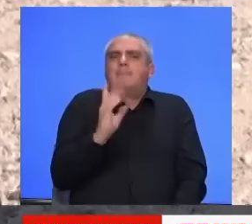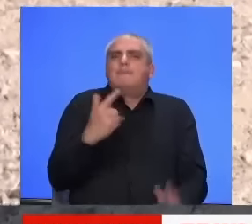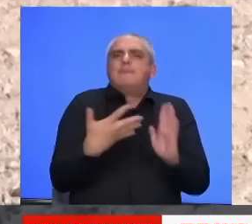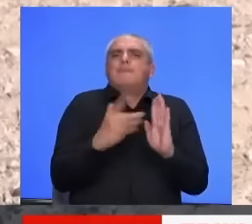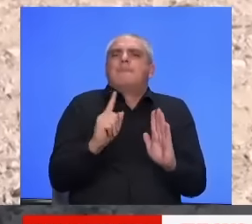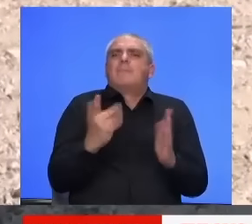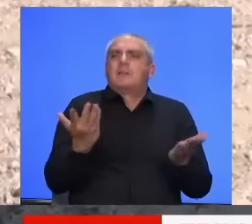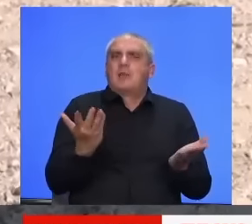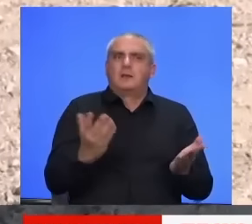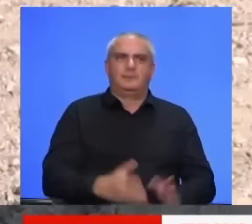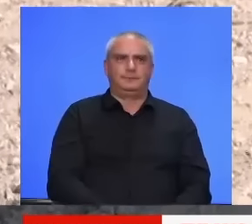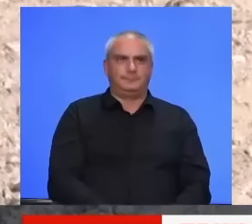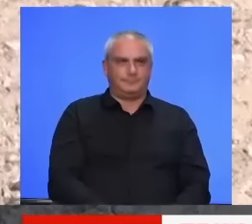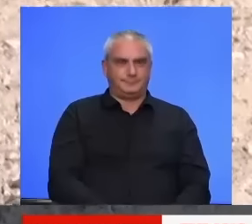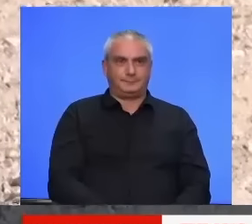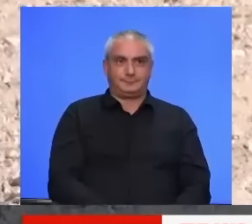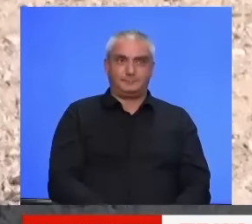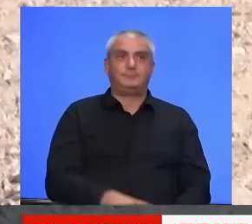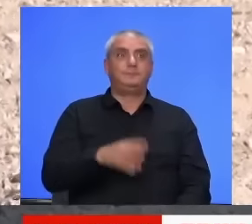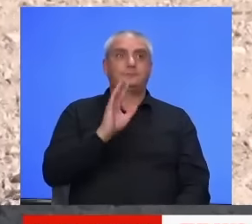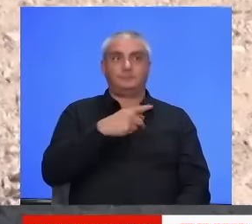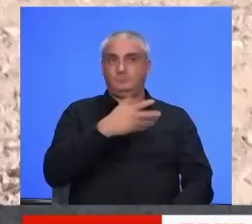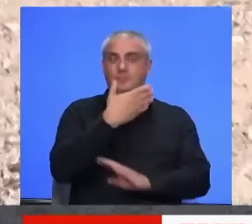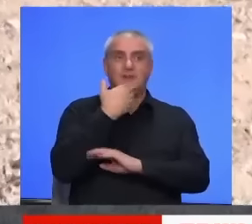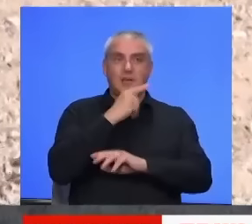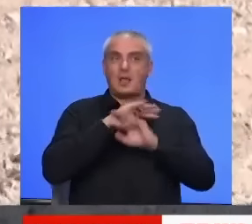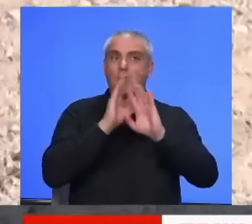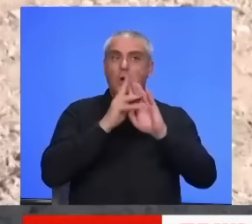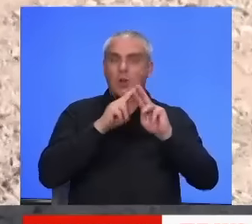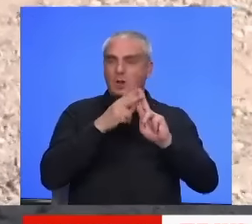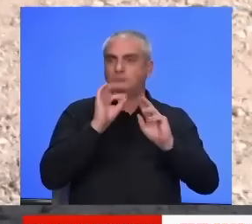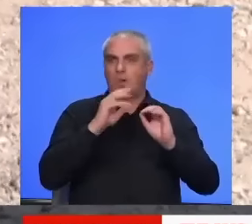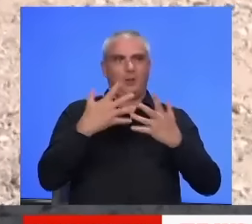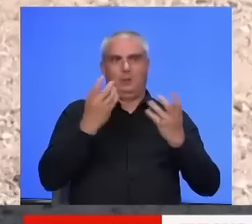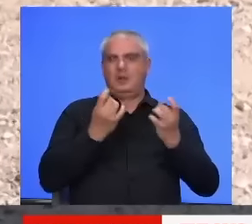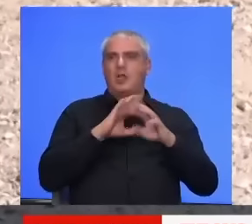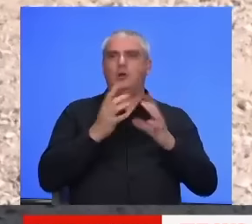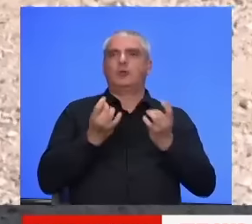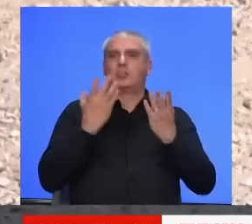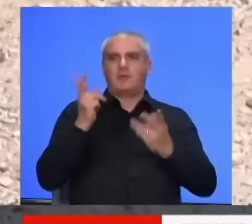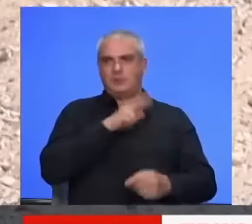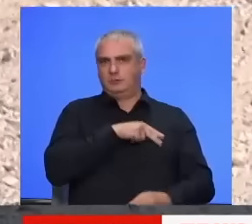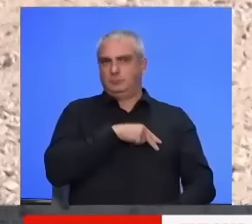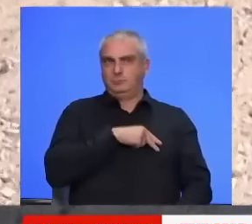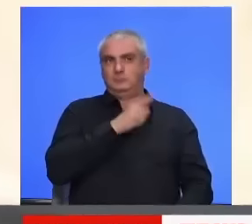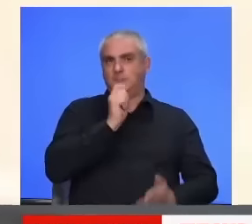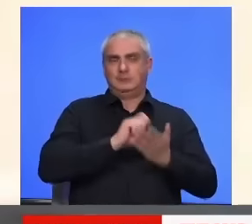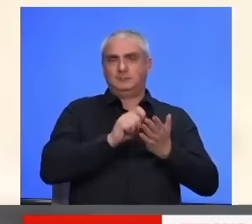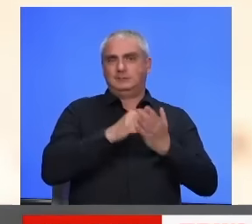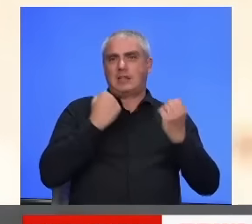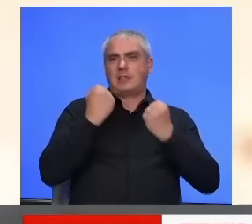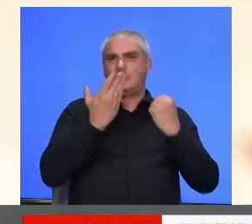מי שאחראי מדינת ישראל על כל העולם הזה של אוצרות הטבע. אוקיי? וזה משרד